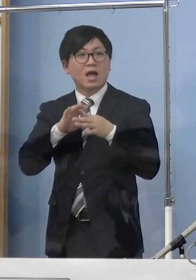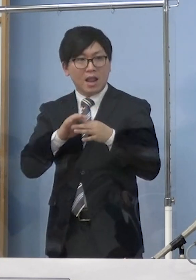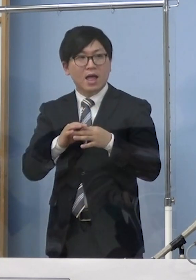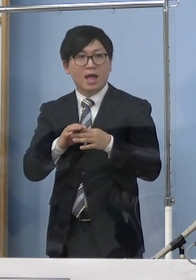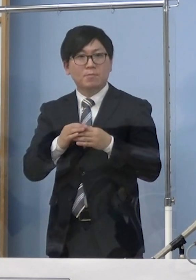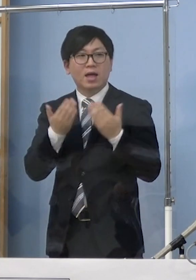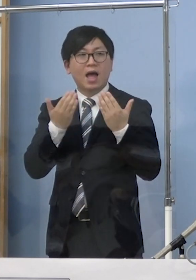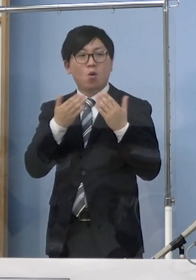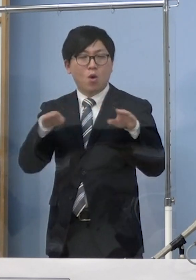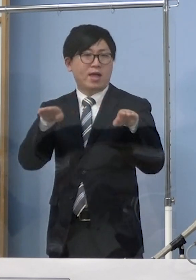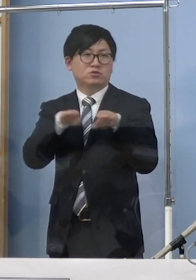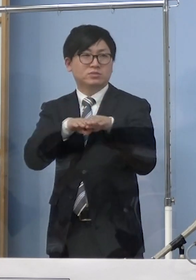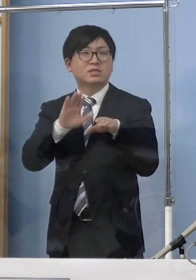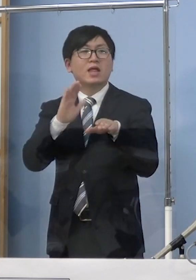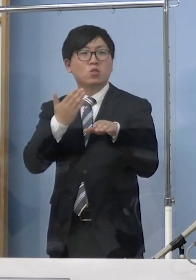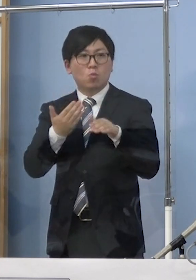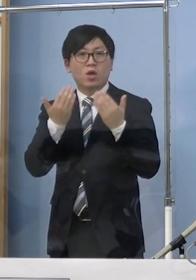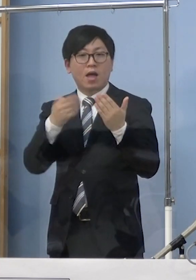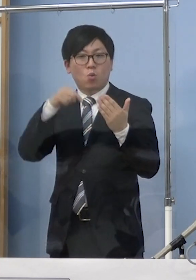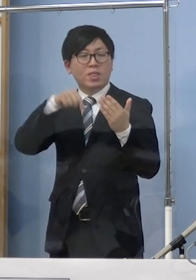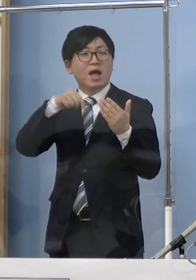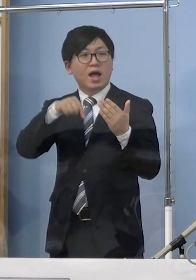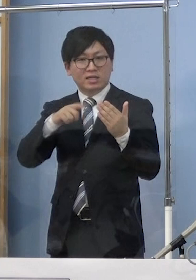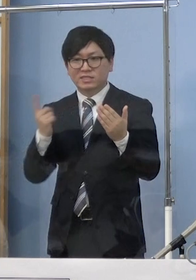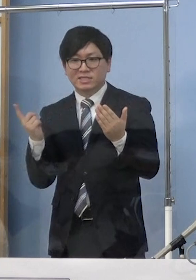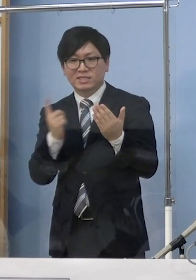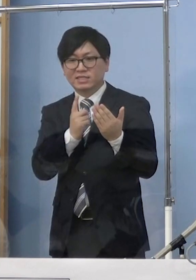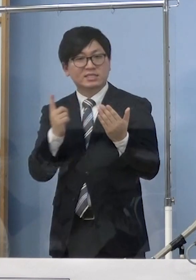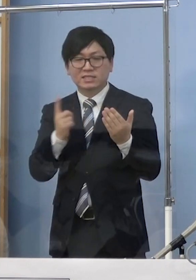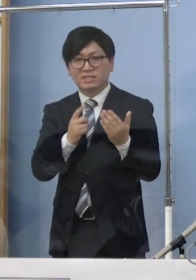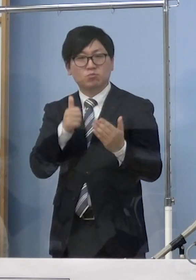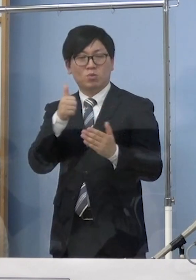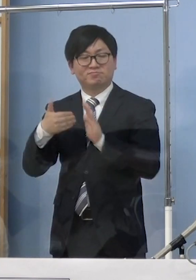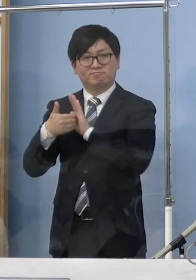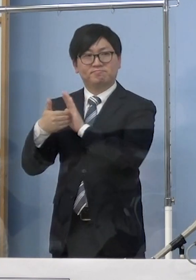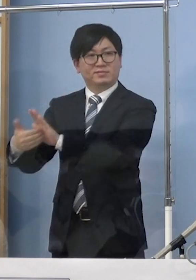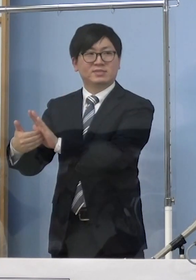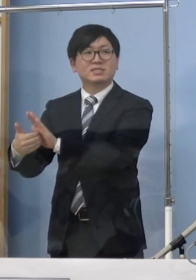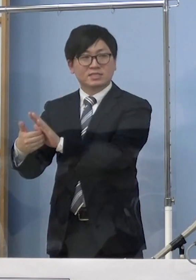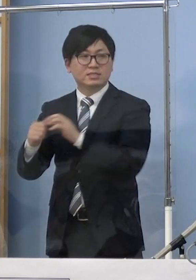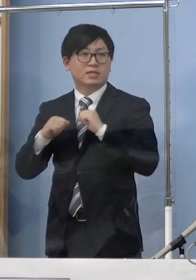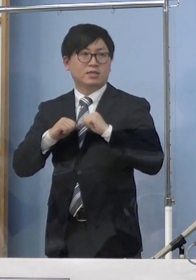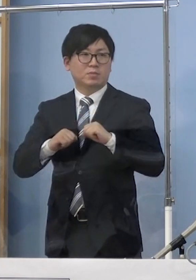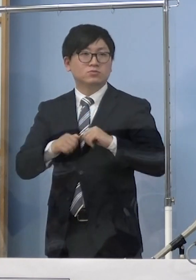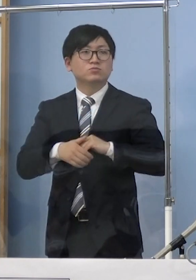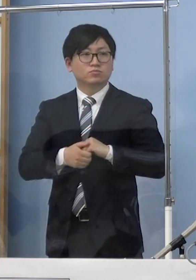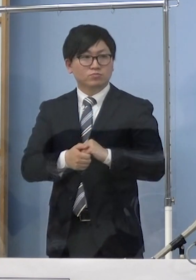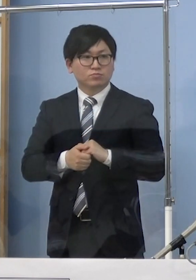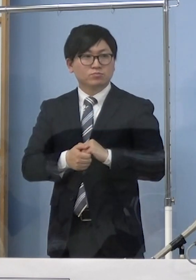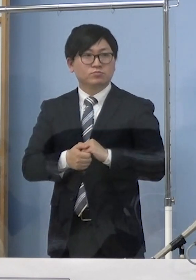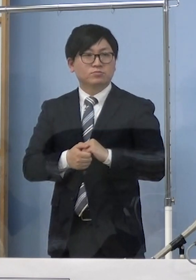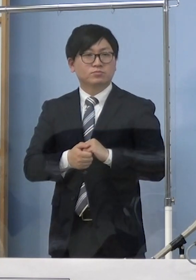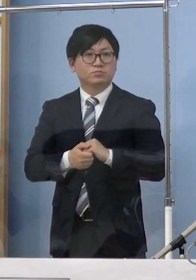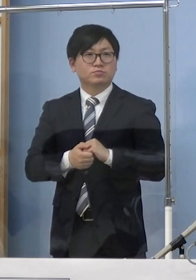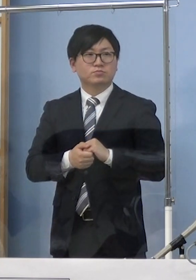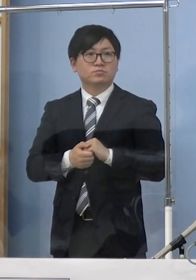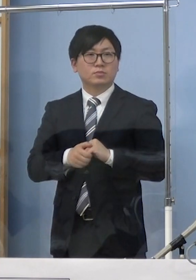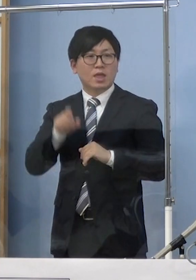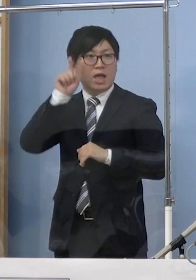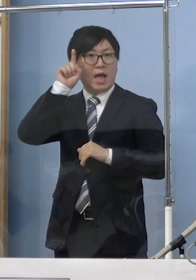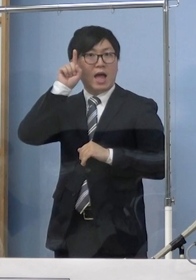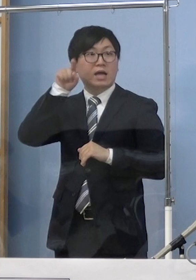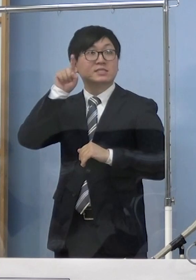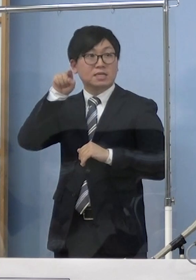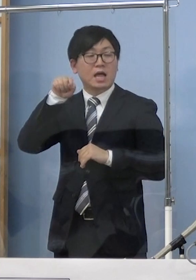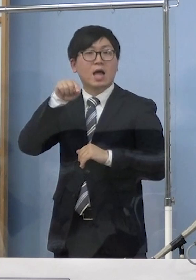が、学校自体は立ち入り禁止ということになっております。で、明日